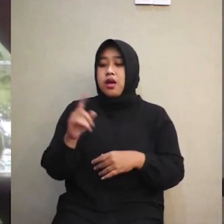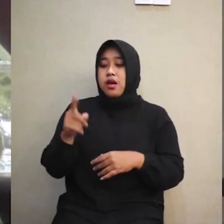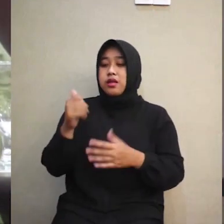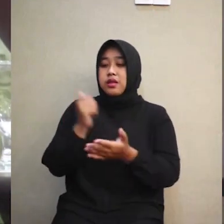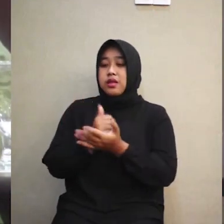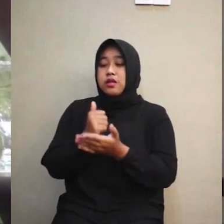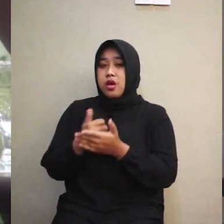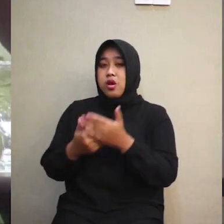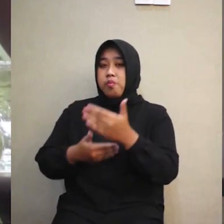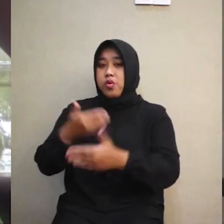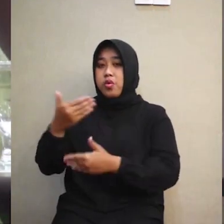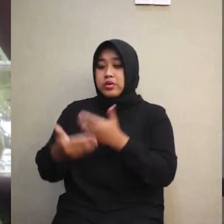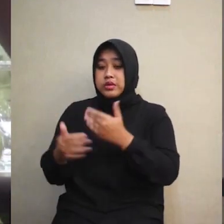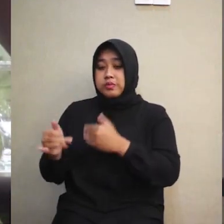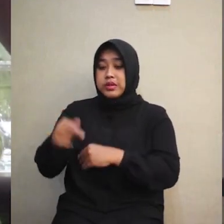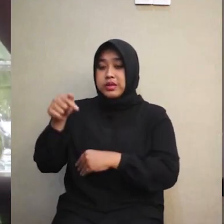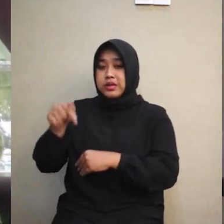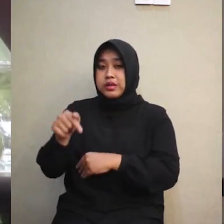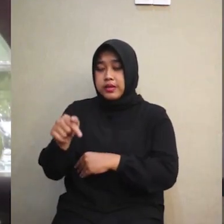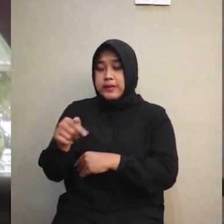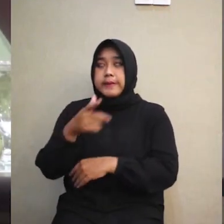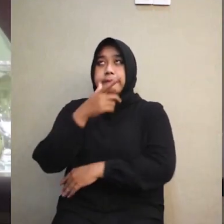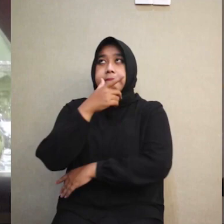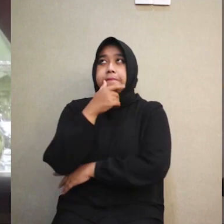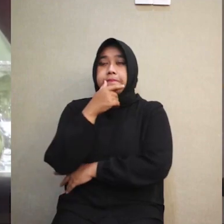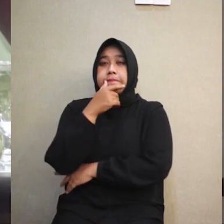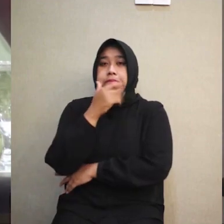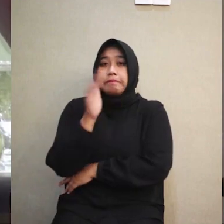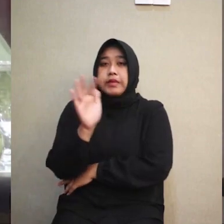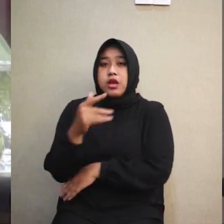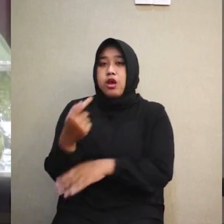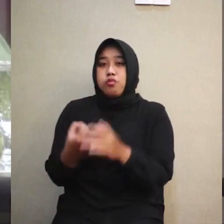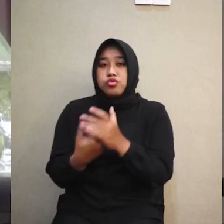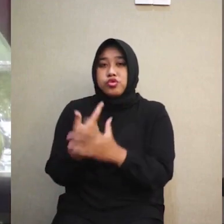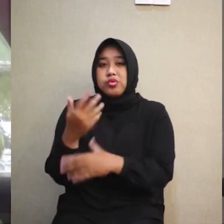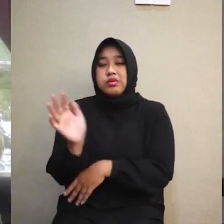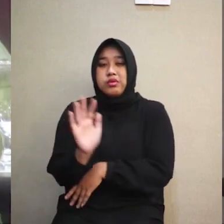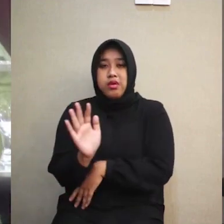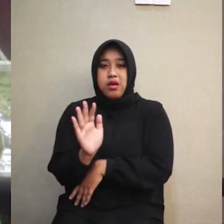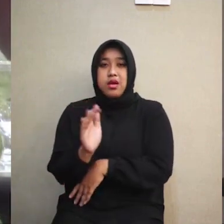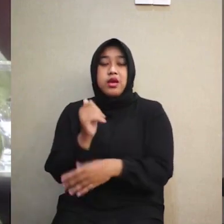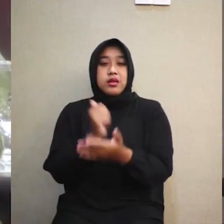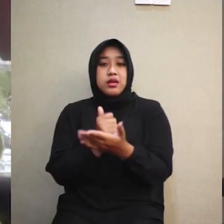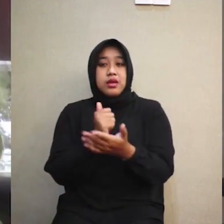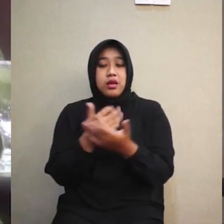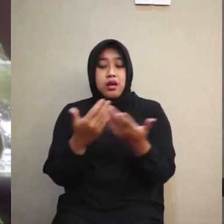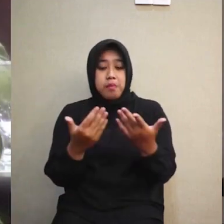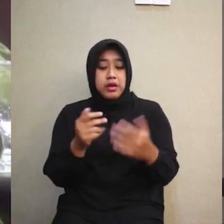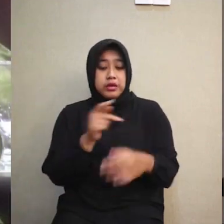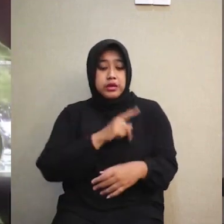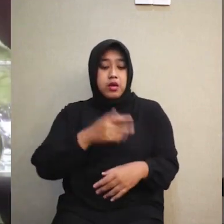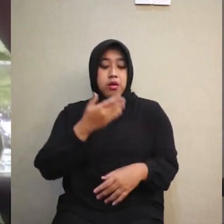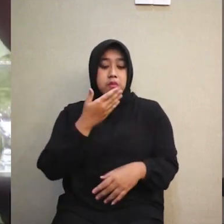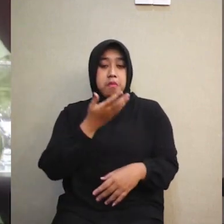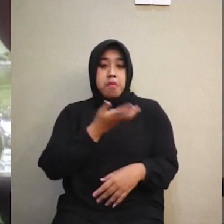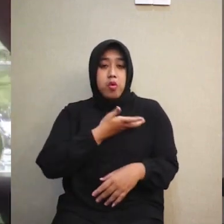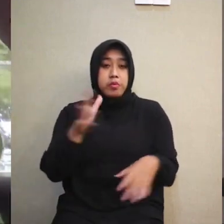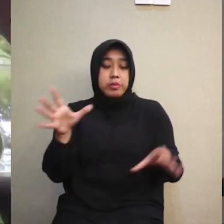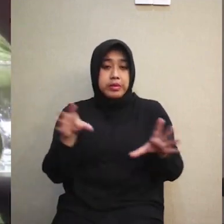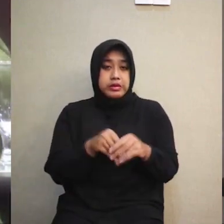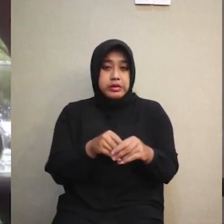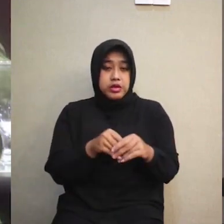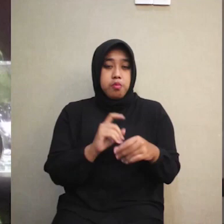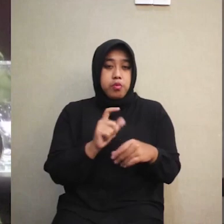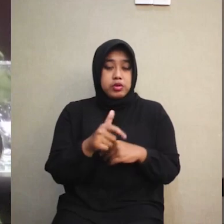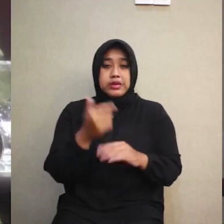ternyata proses-proses seperti ini tidak terjadi kayak gitu bahkan ketika kita akan berpartisipasi